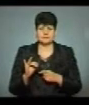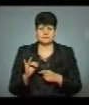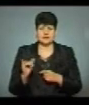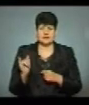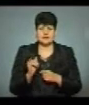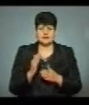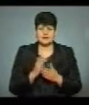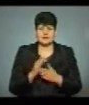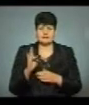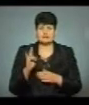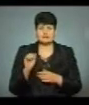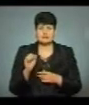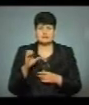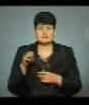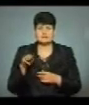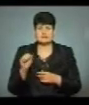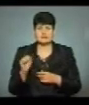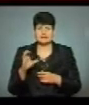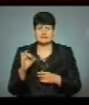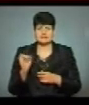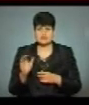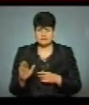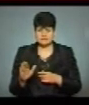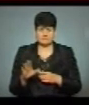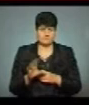І є Настасівська об'єднана територіальна громада.